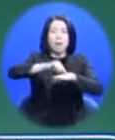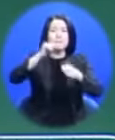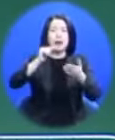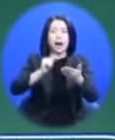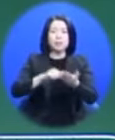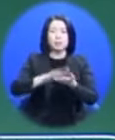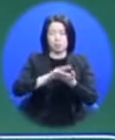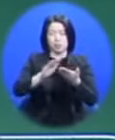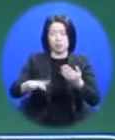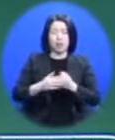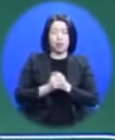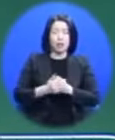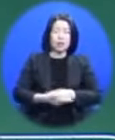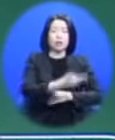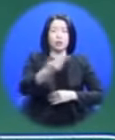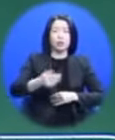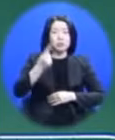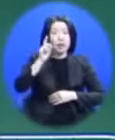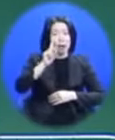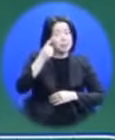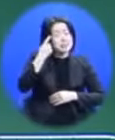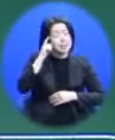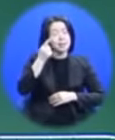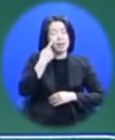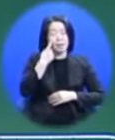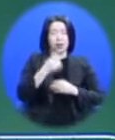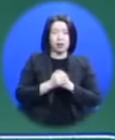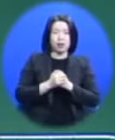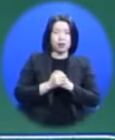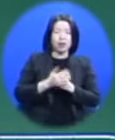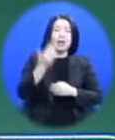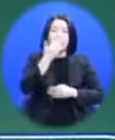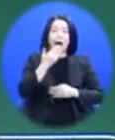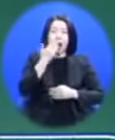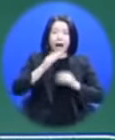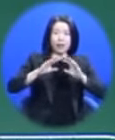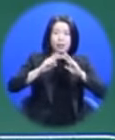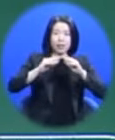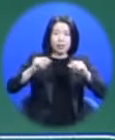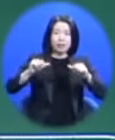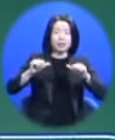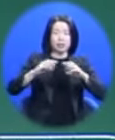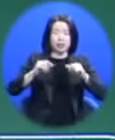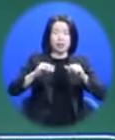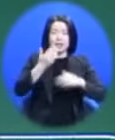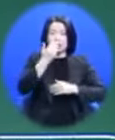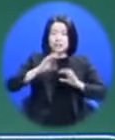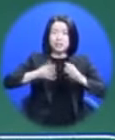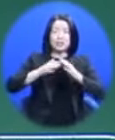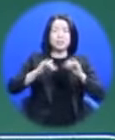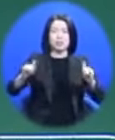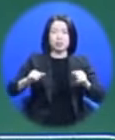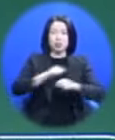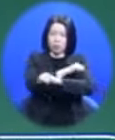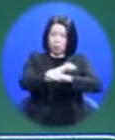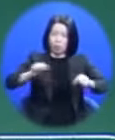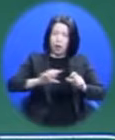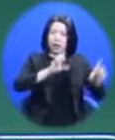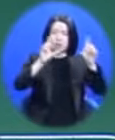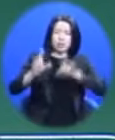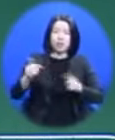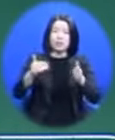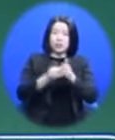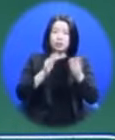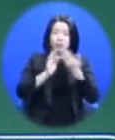마음입니다. 여러분 한번 상상을 해보십시오. 가나안 땅에 이스라엘 백성들이 광야 생활을 마치고 들어갔을